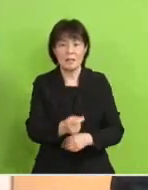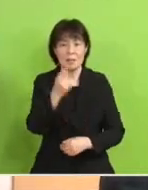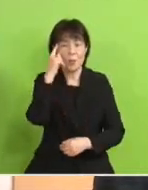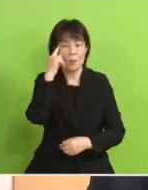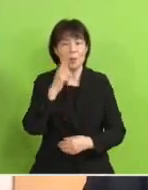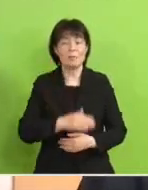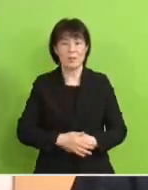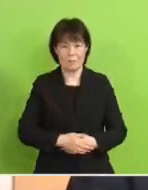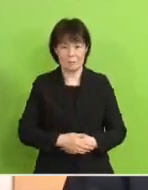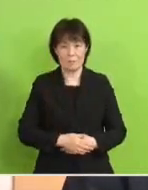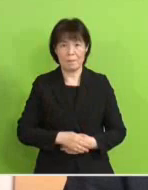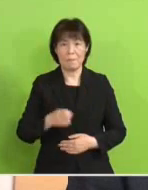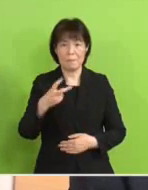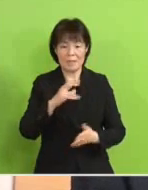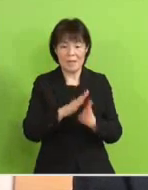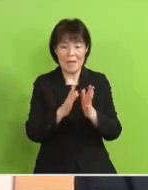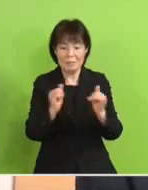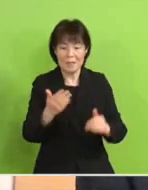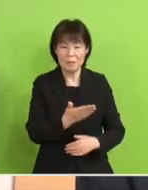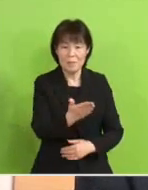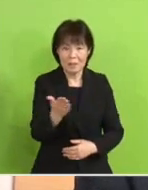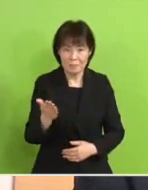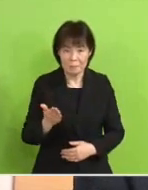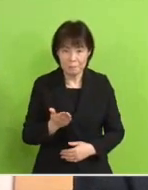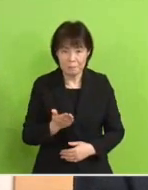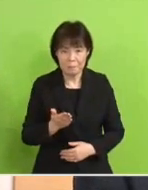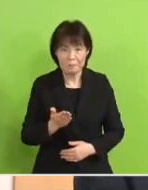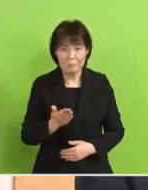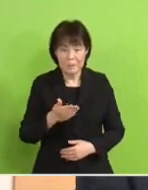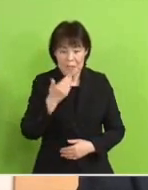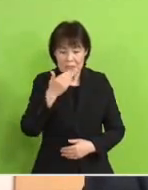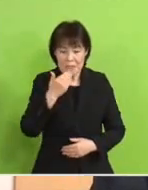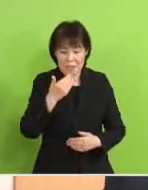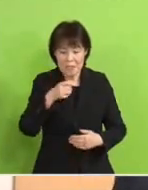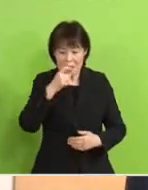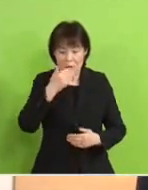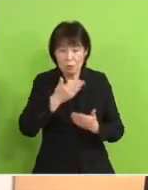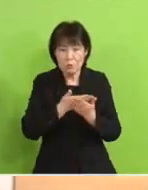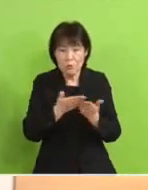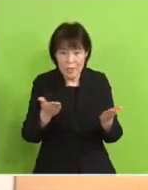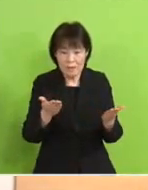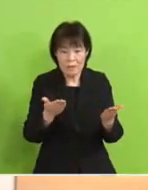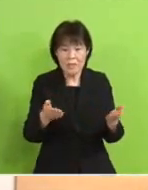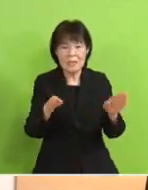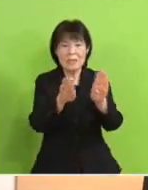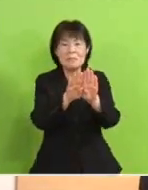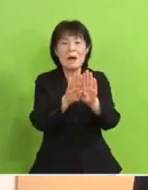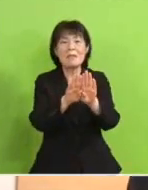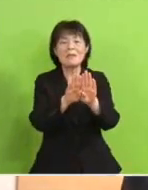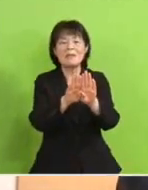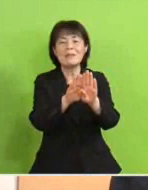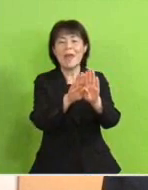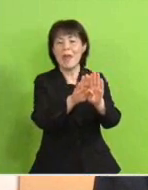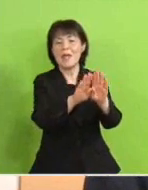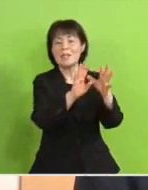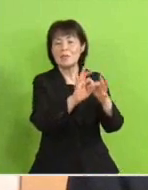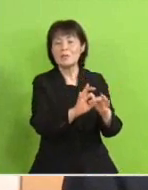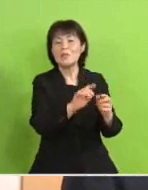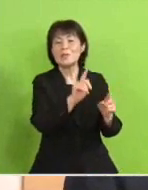います。また、県民の皆さんにおかれましては、飲食店が閉まっているからとい